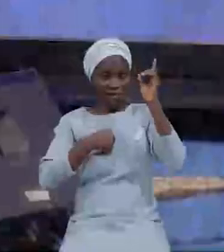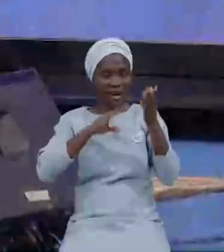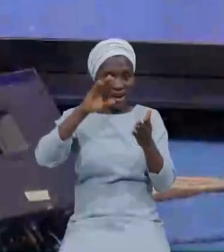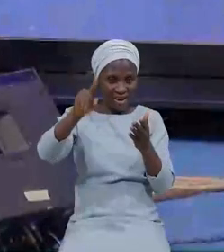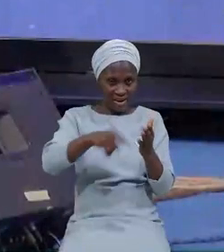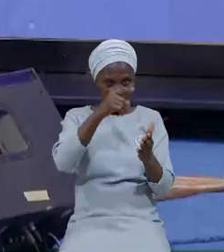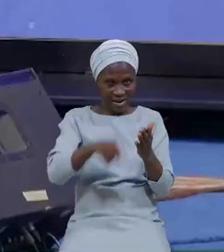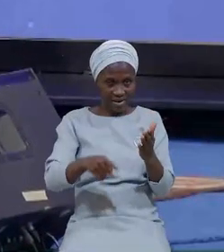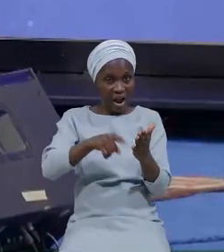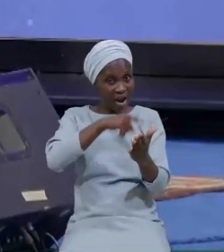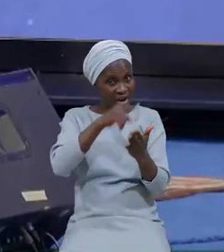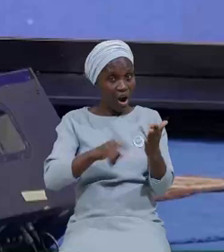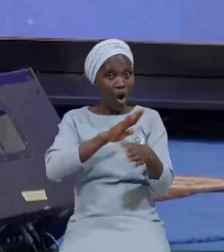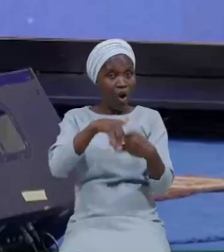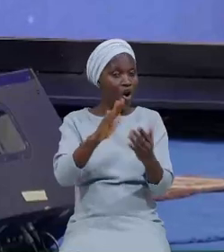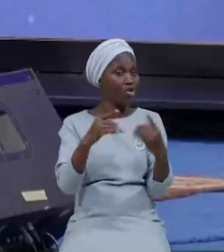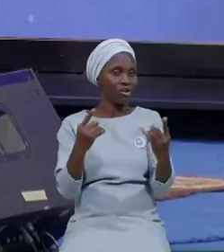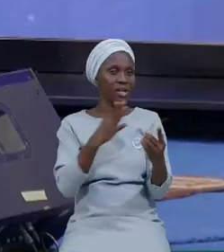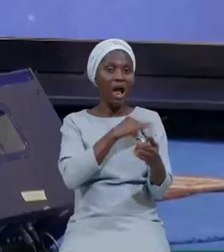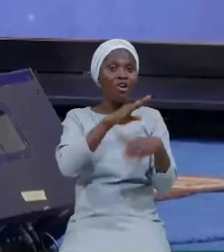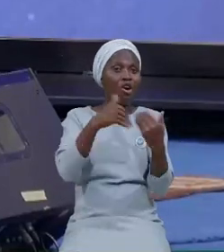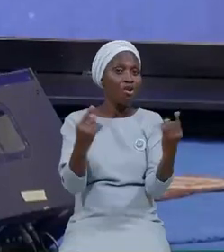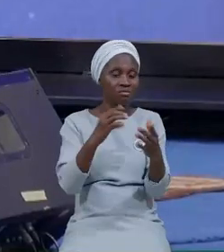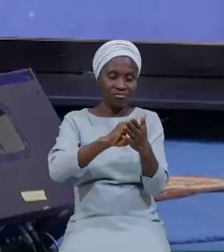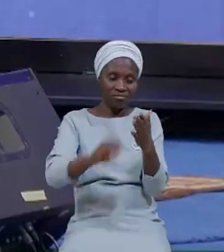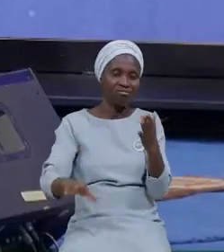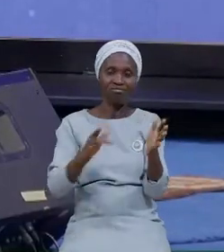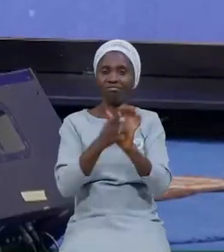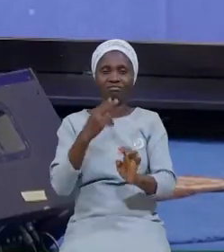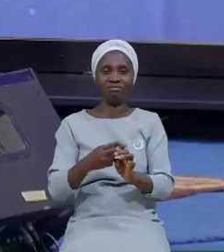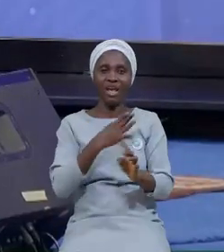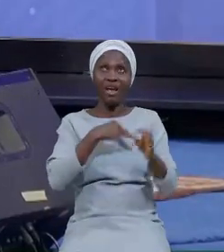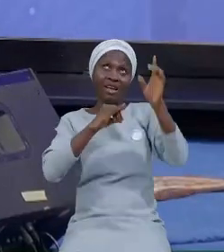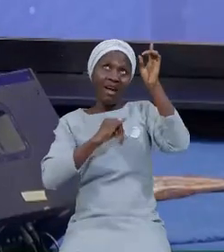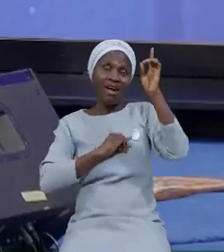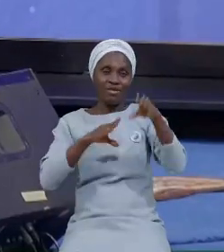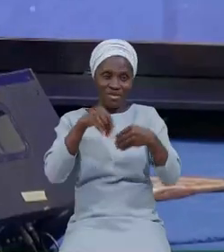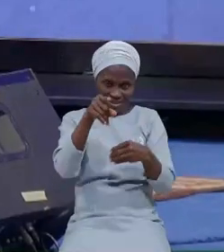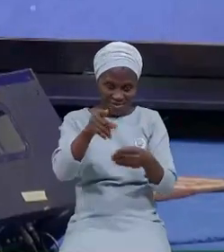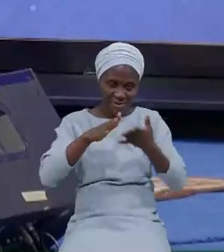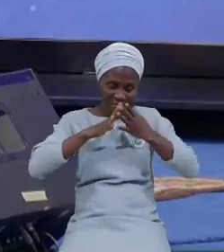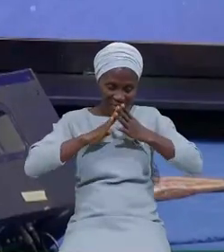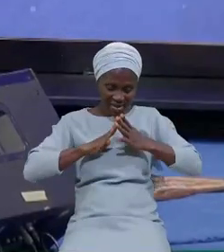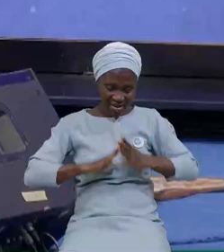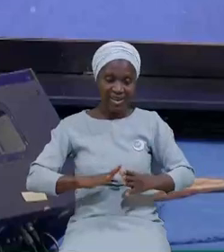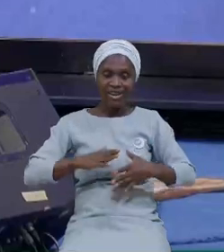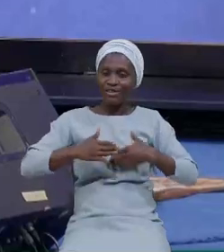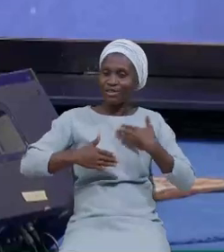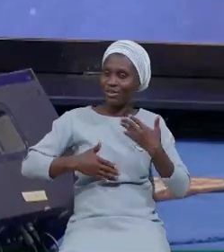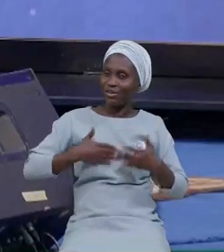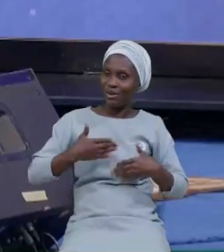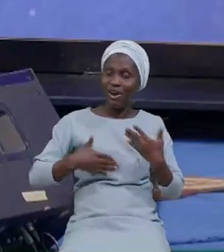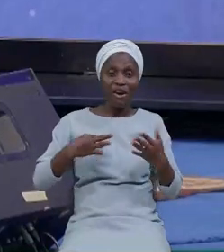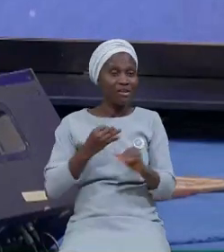je Fass toutes tes transgressions amen et je te donne la paix du cœur je te donne la